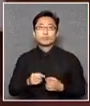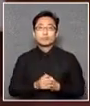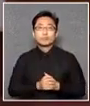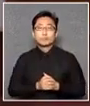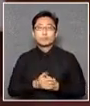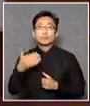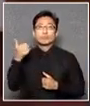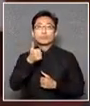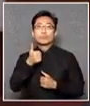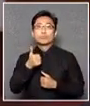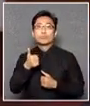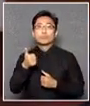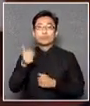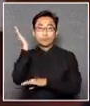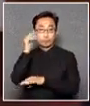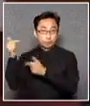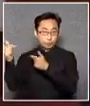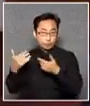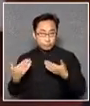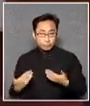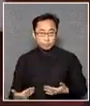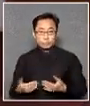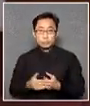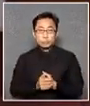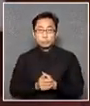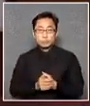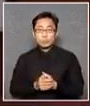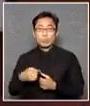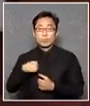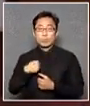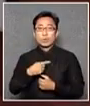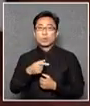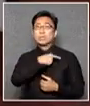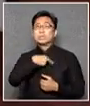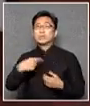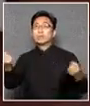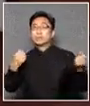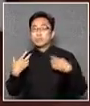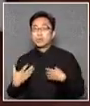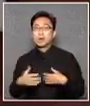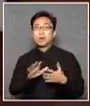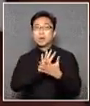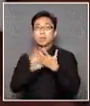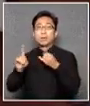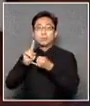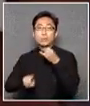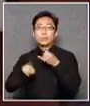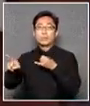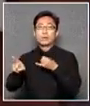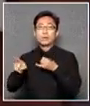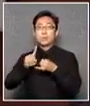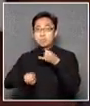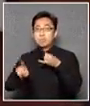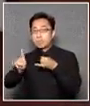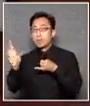主席，講到這裡呢，即係因為我聽了很多啲議員講嘢，我都排到最後，不過黃國興又要後過我，係嘛？